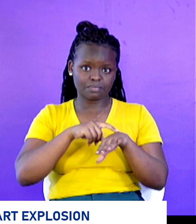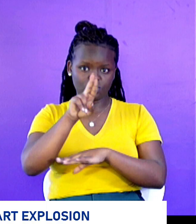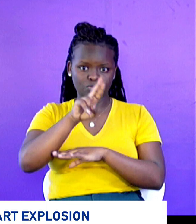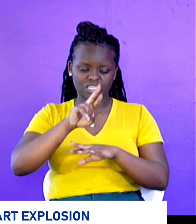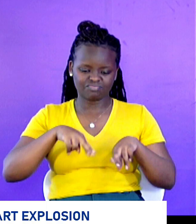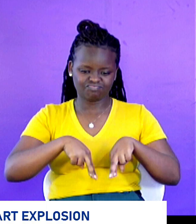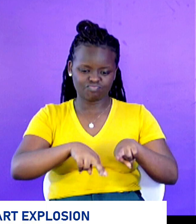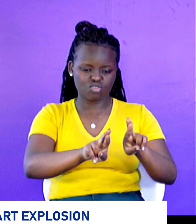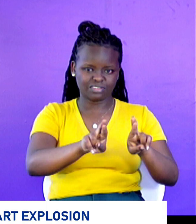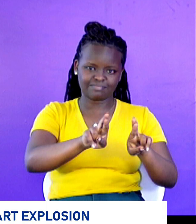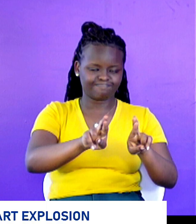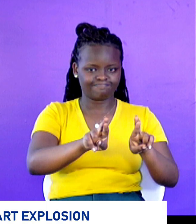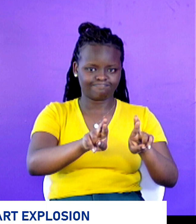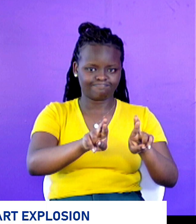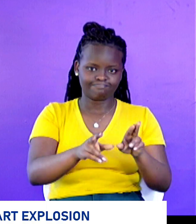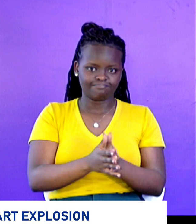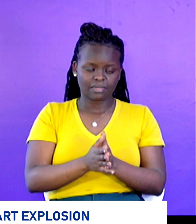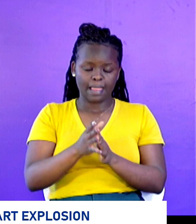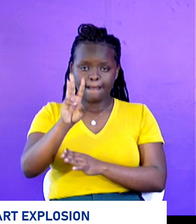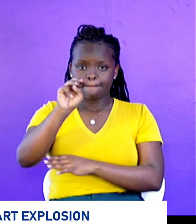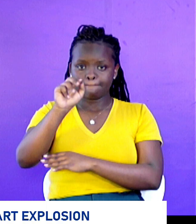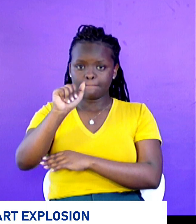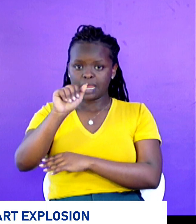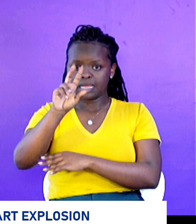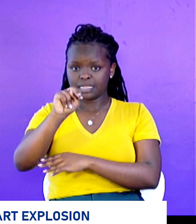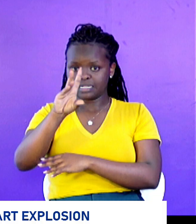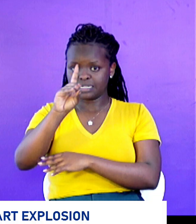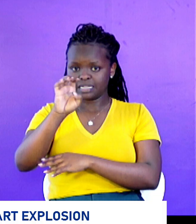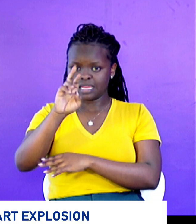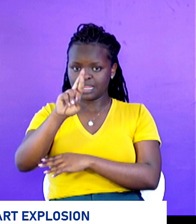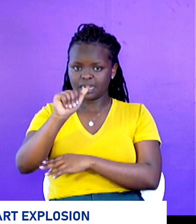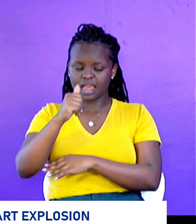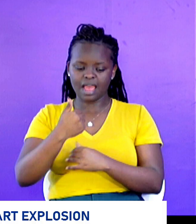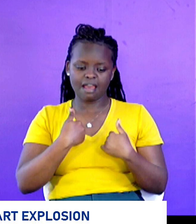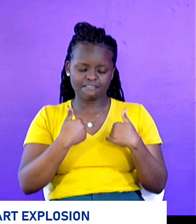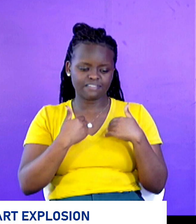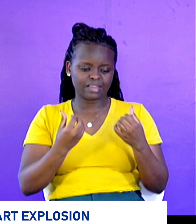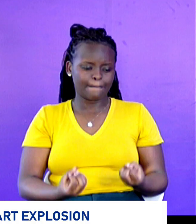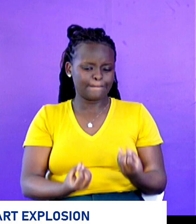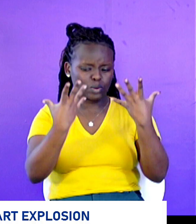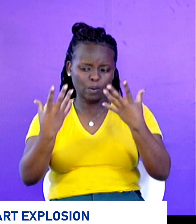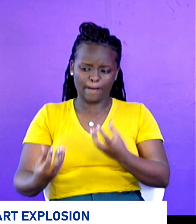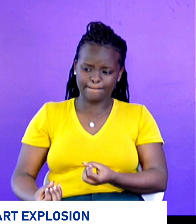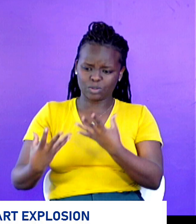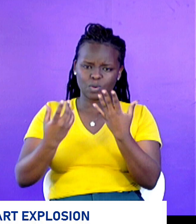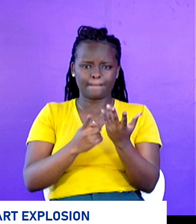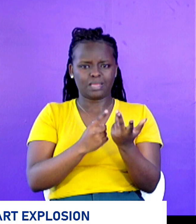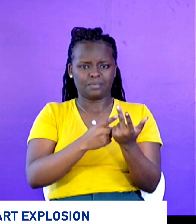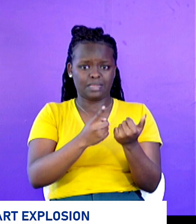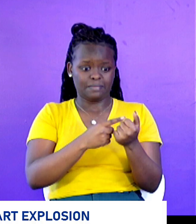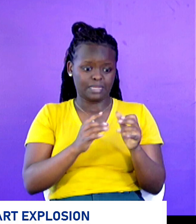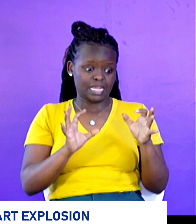routes. Mandera, which borders Somalia, has faced repeated explosive attacks linked to